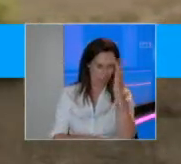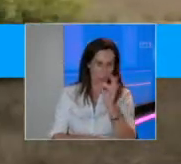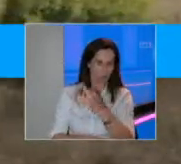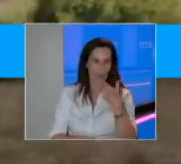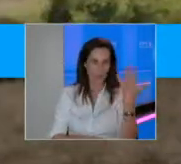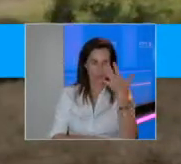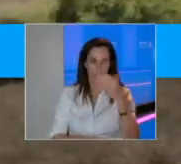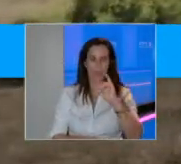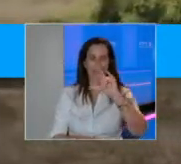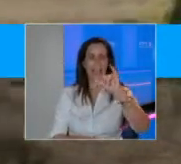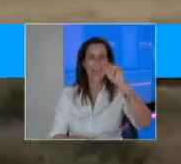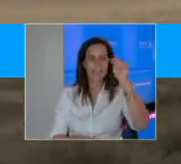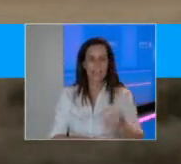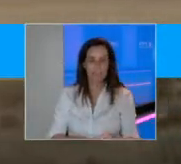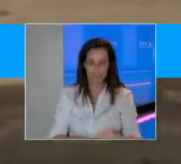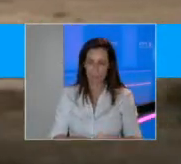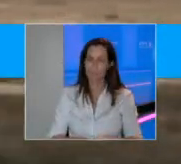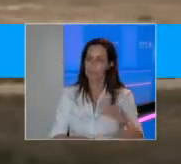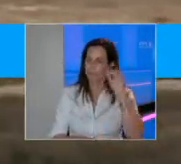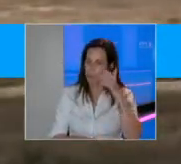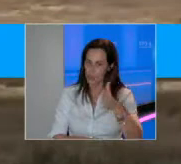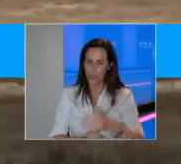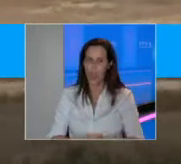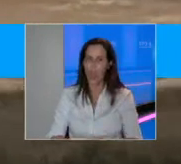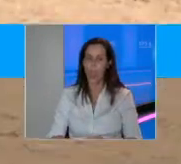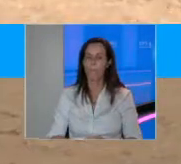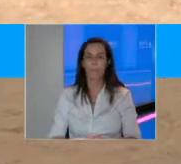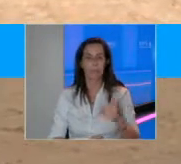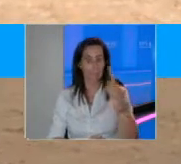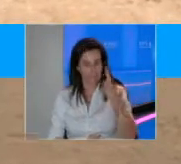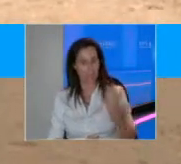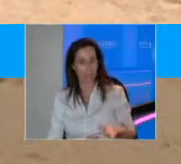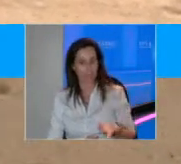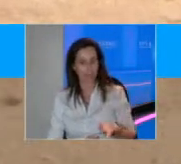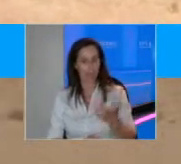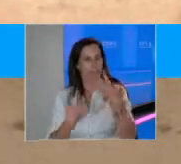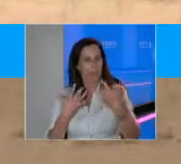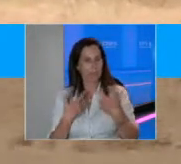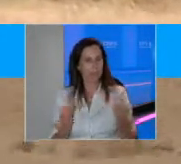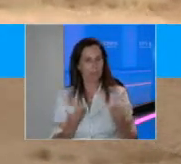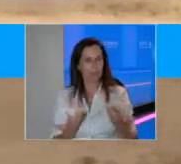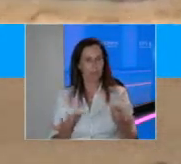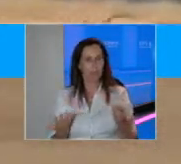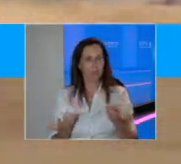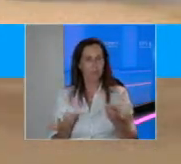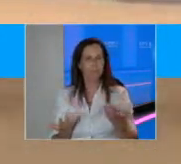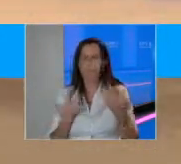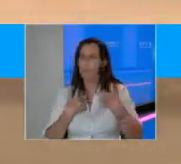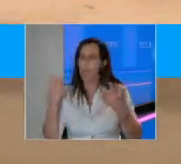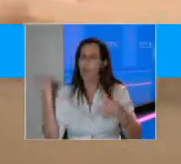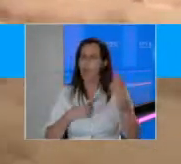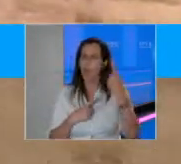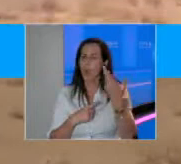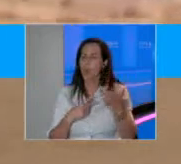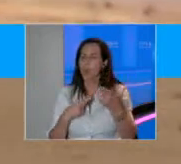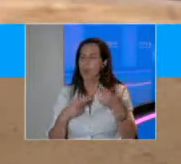שנים ארוכות. חיים, שלום. שלום וברכה. אז תשמע, קודם כל תאר לנו, יהיה לרגע כתבנו, ספר לנו מה